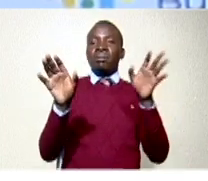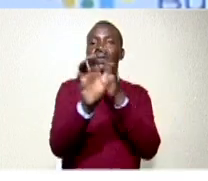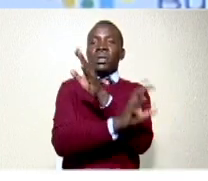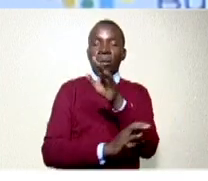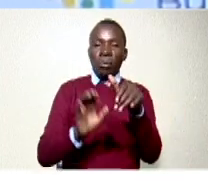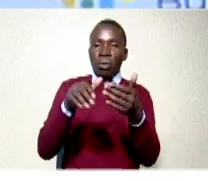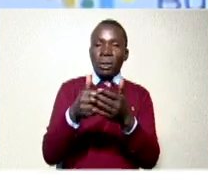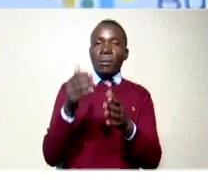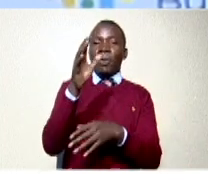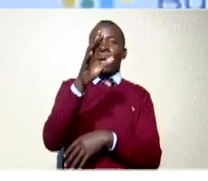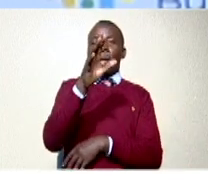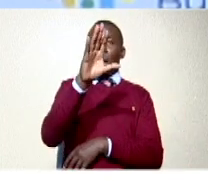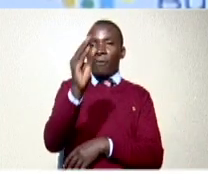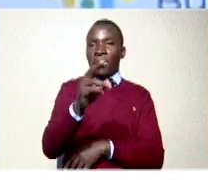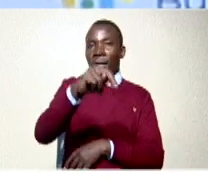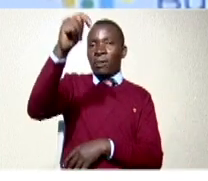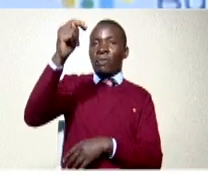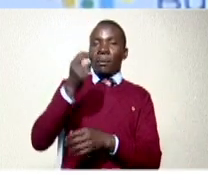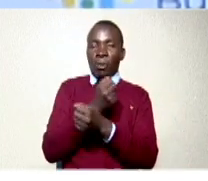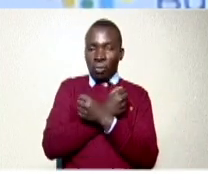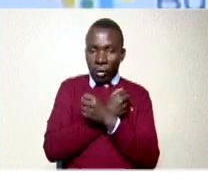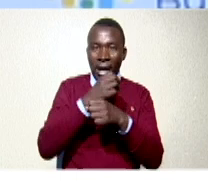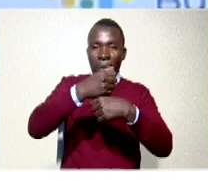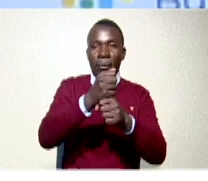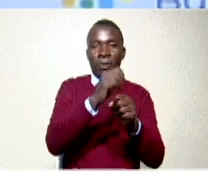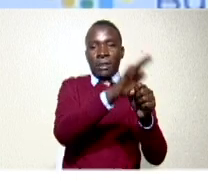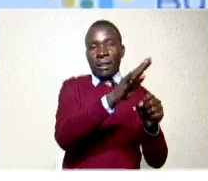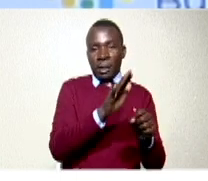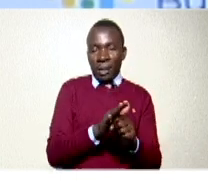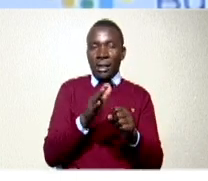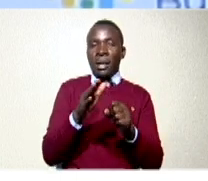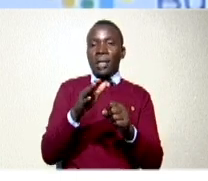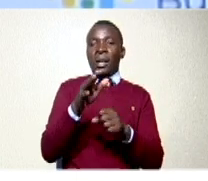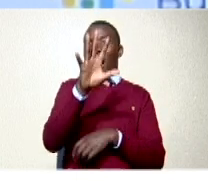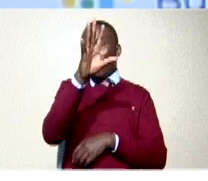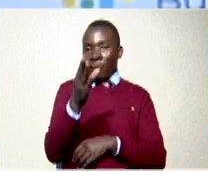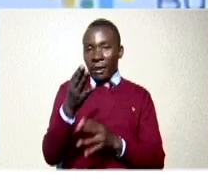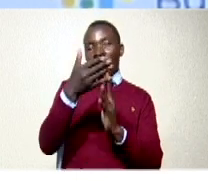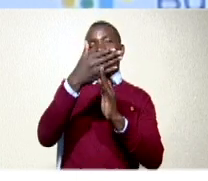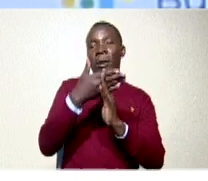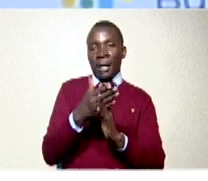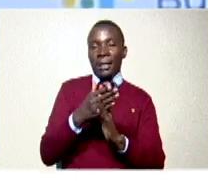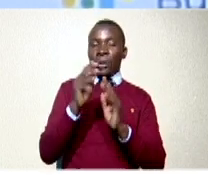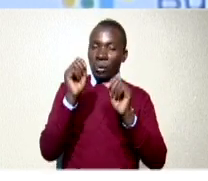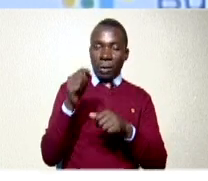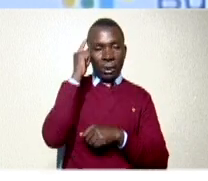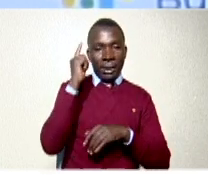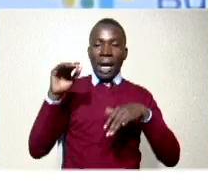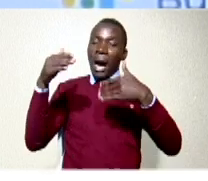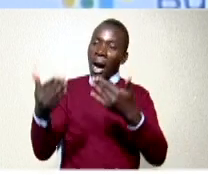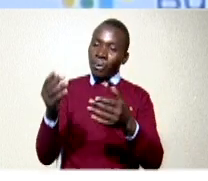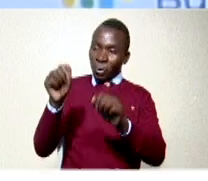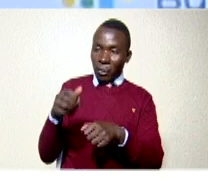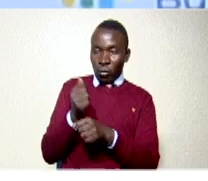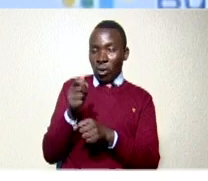Afurika y'Amajyaruguru bakunda ikawa cyane, cyangwa se muri Afurika yo hagati. Ni gute twakora kugira ngo uwo muntu uri muri